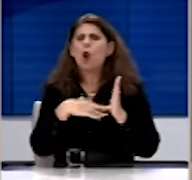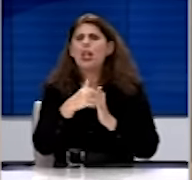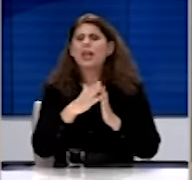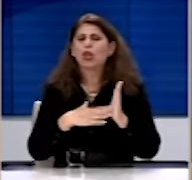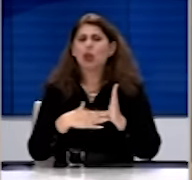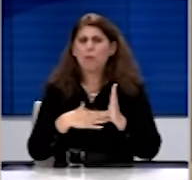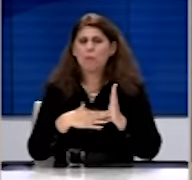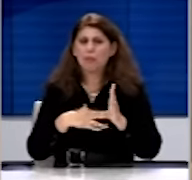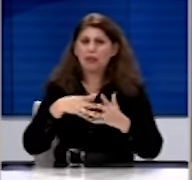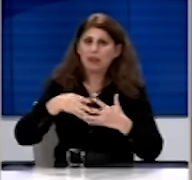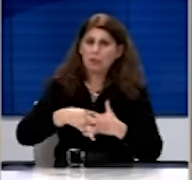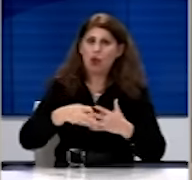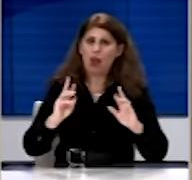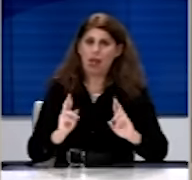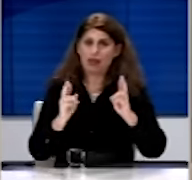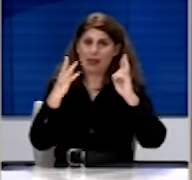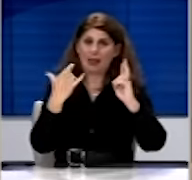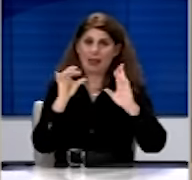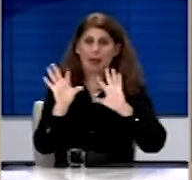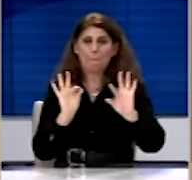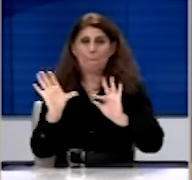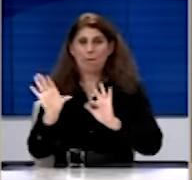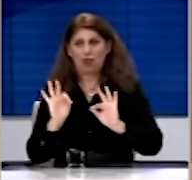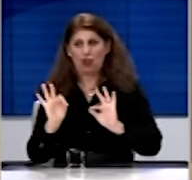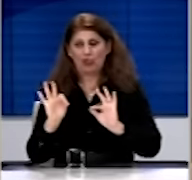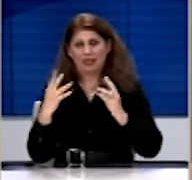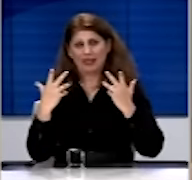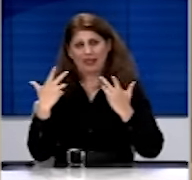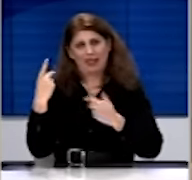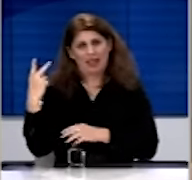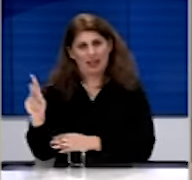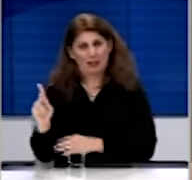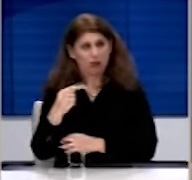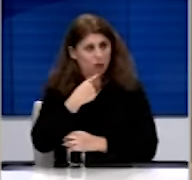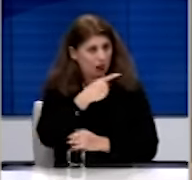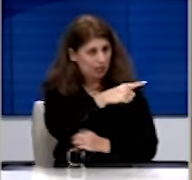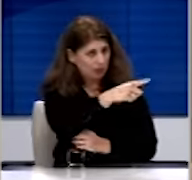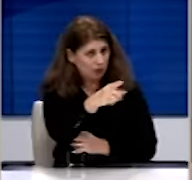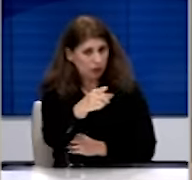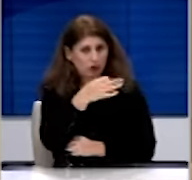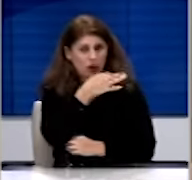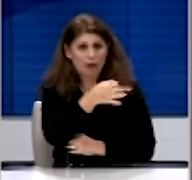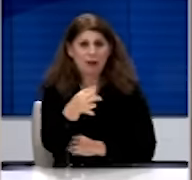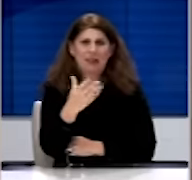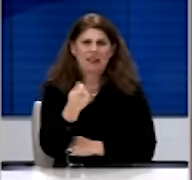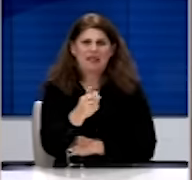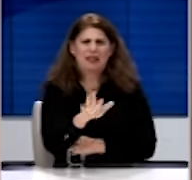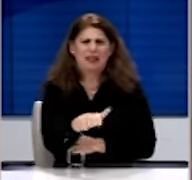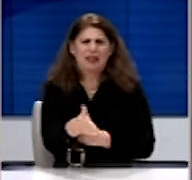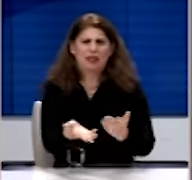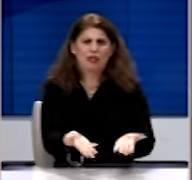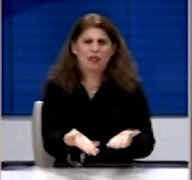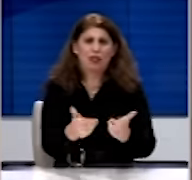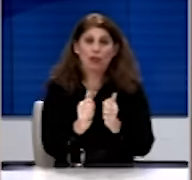της ενέργειας έχει την επιλογή στα χέρια του. Για σας το λέμε, γιατί είναι και κατάντια για